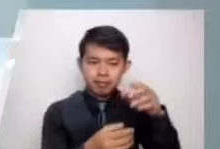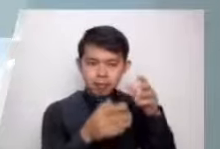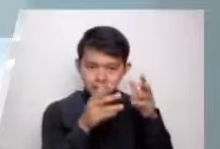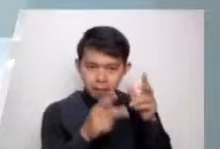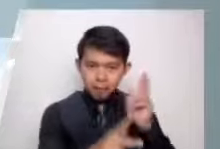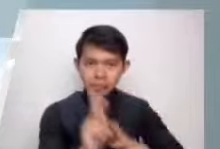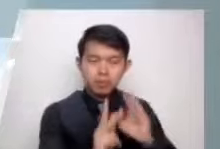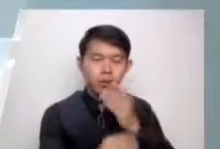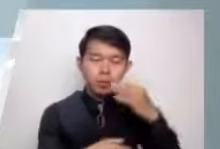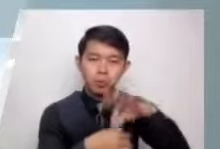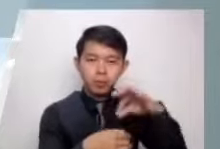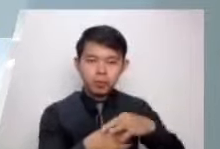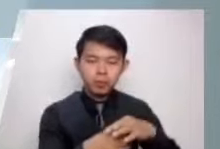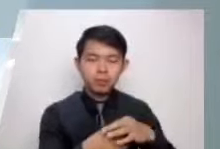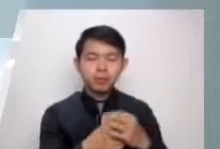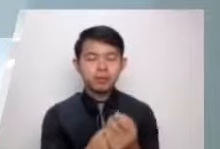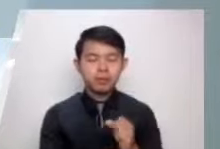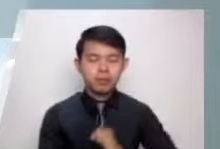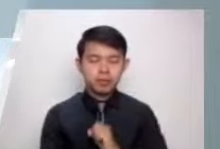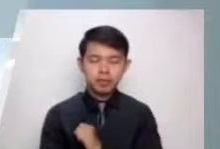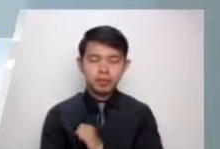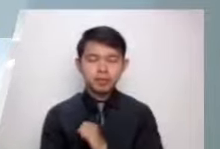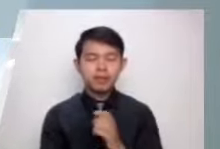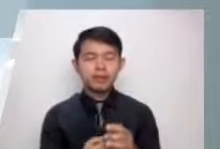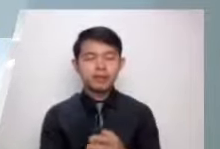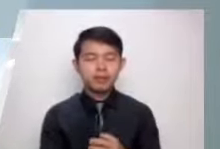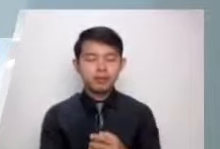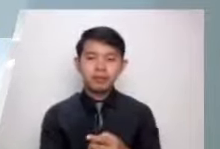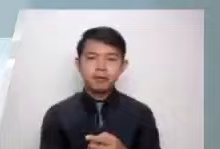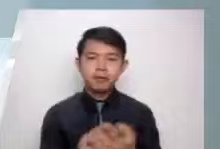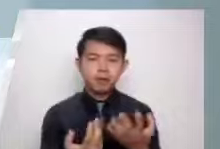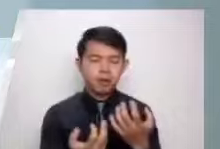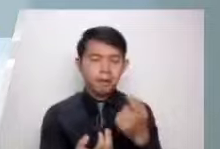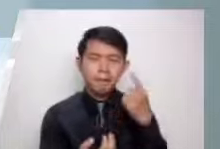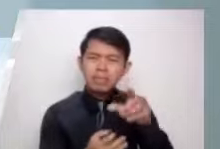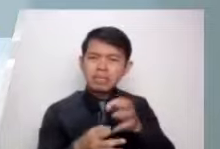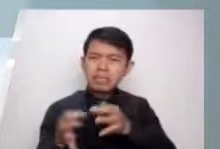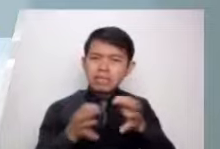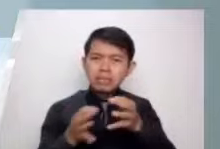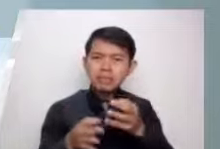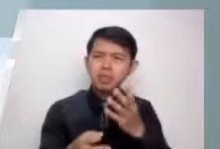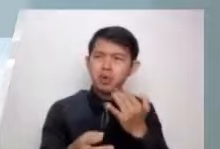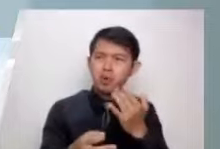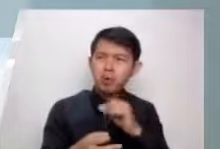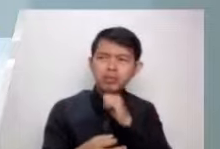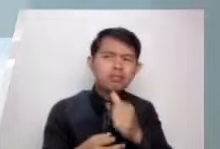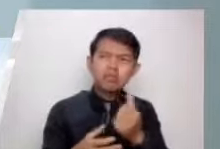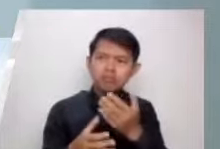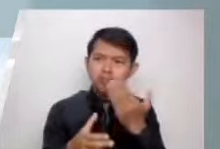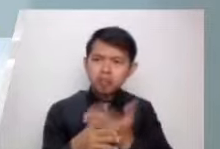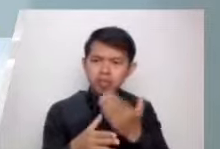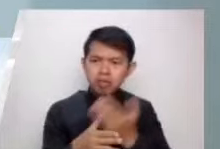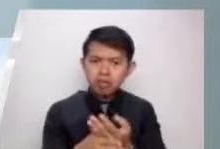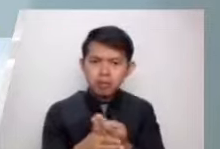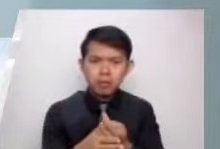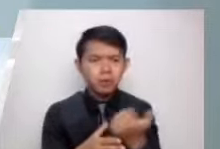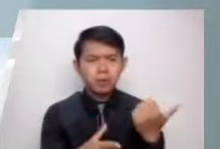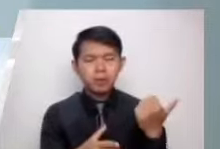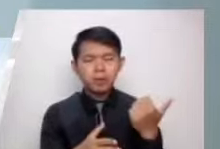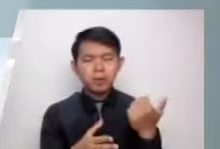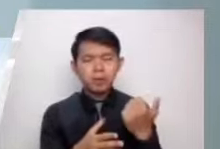183 na mga senatorial aspirants upang maipaliwanag nila kung bakit hindi sila dapat ideklara na nuisance